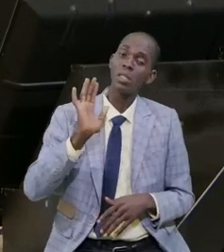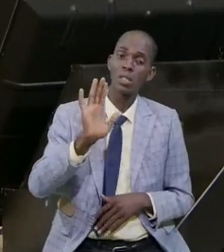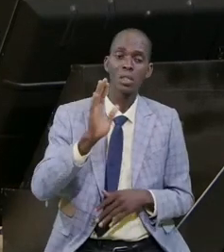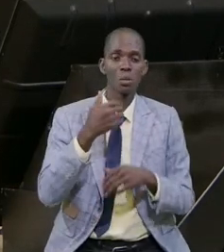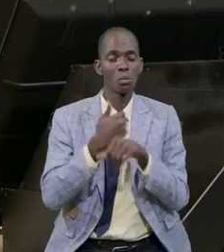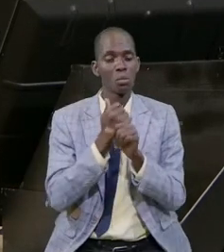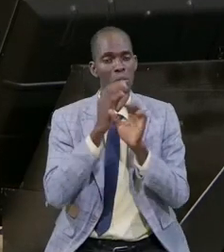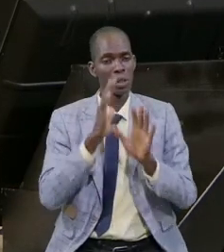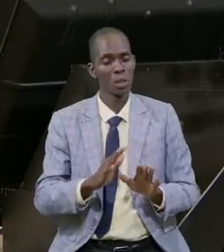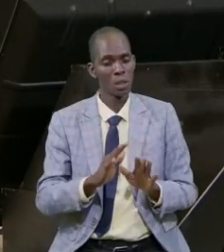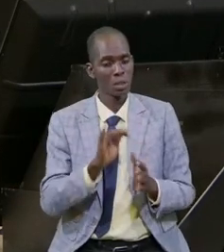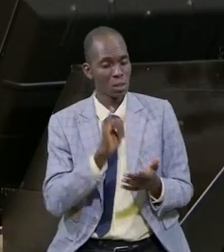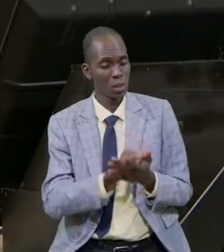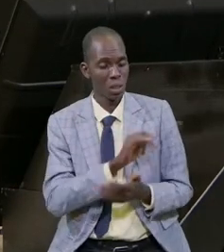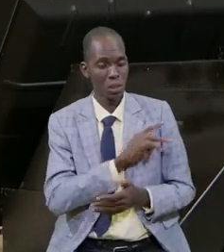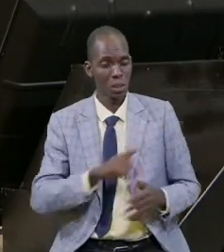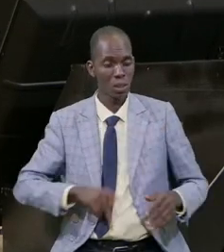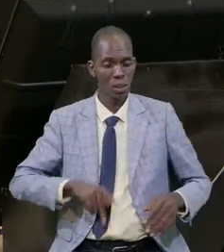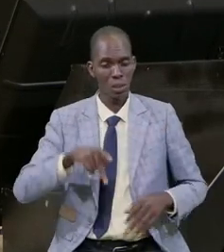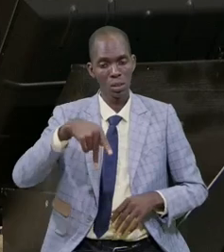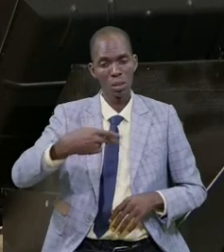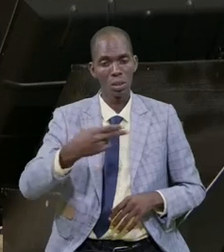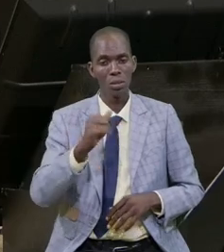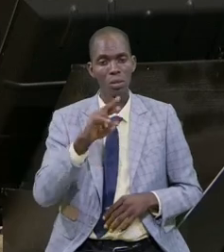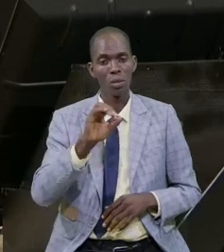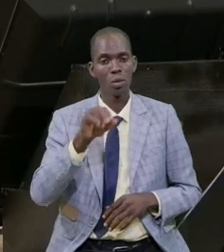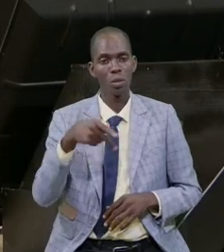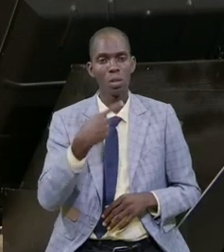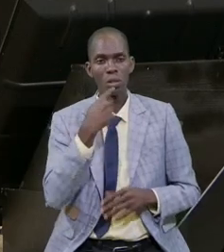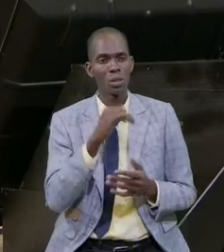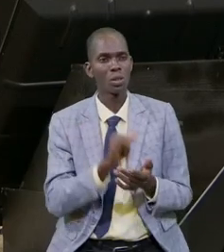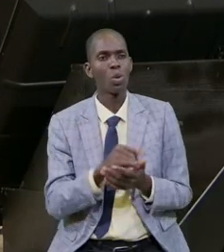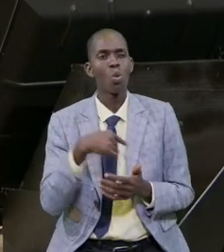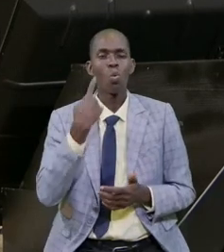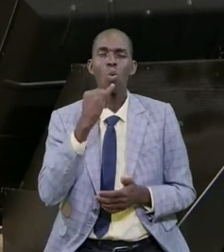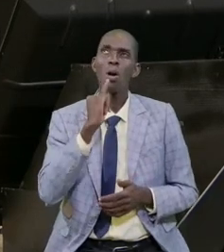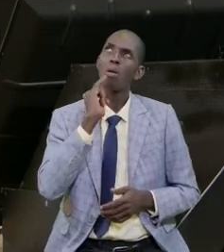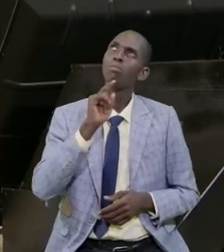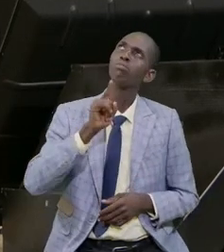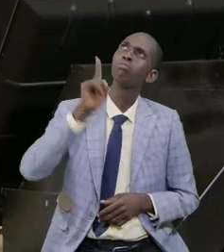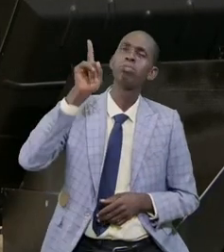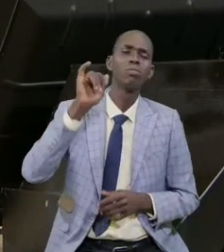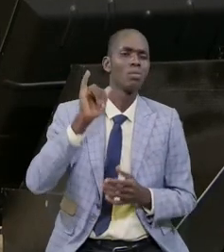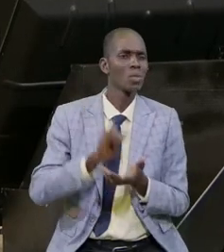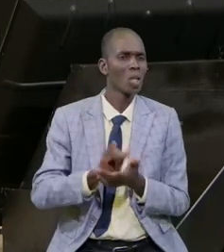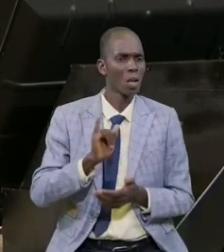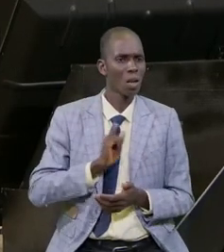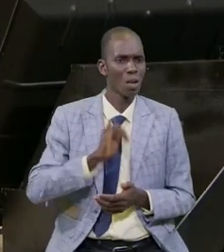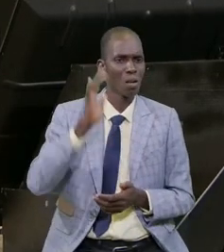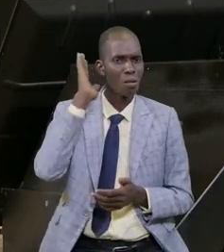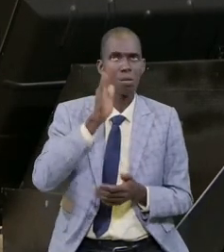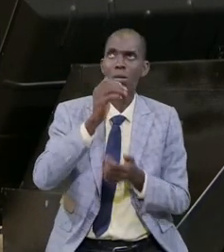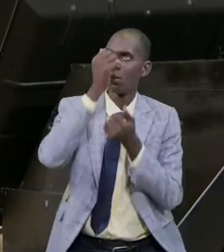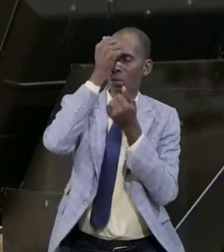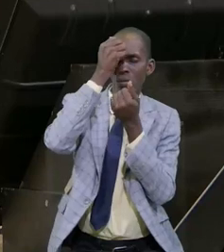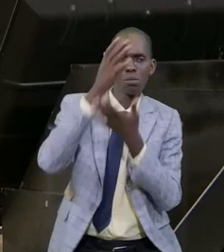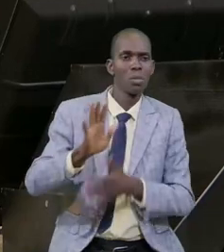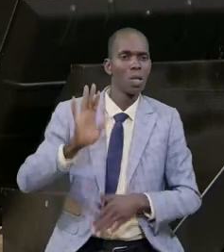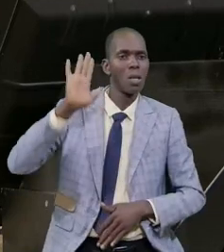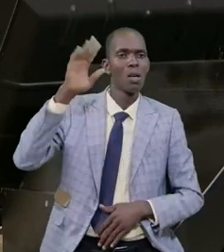Et Pharaon a dit, qui est l'Éternel pour que je lui obéisse?